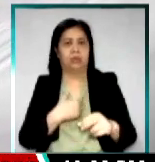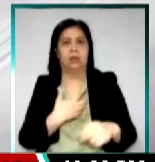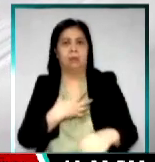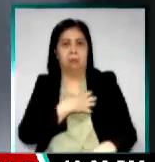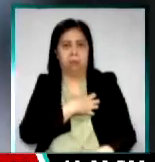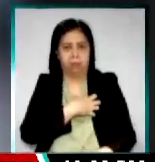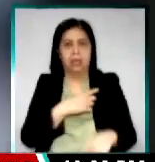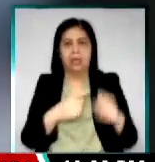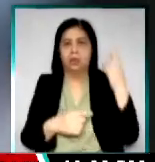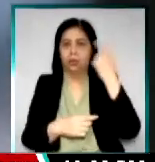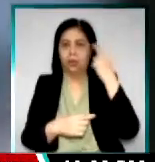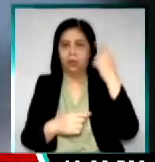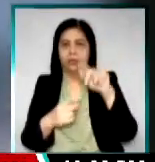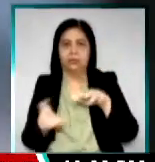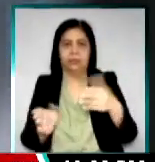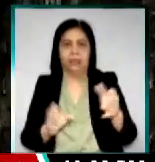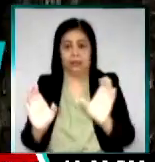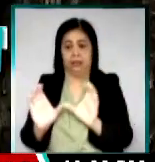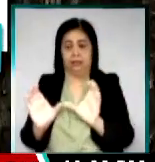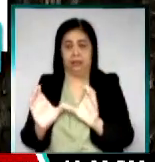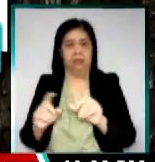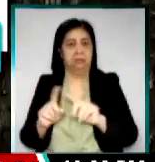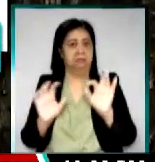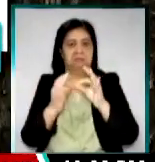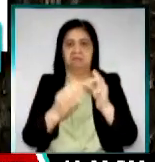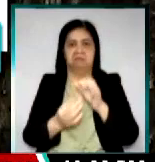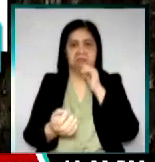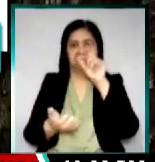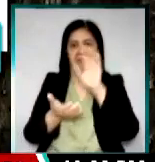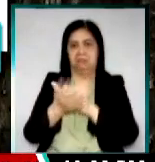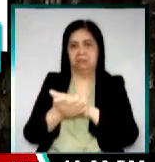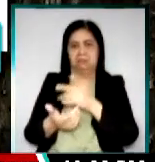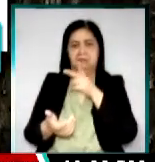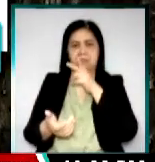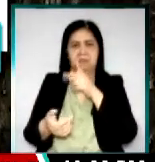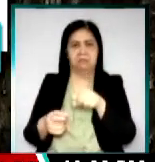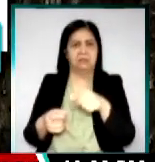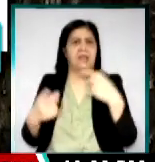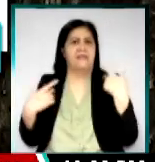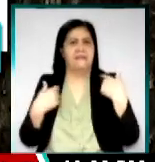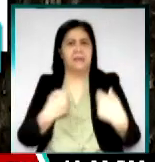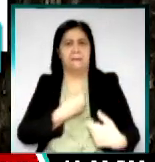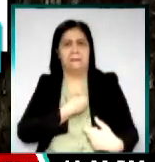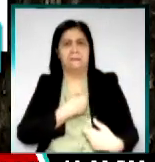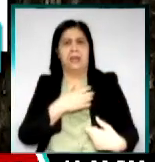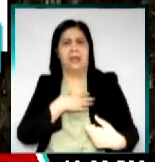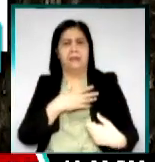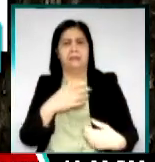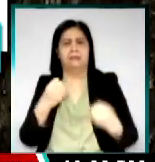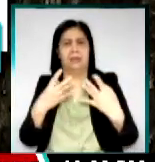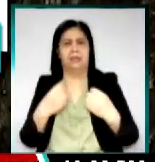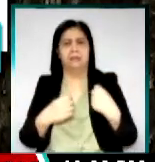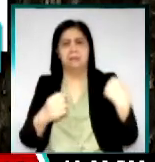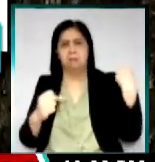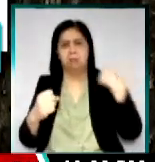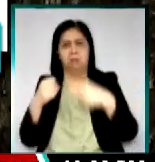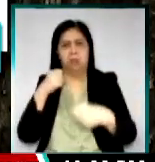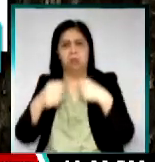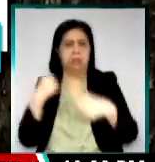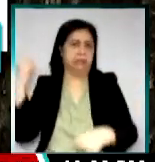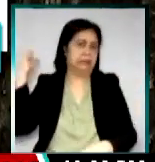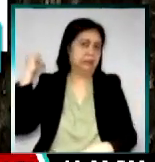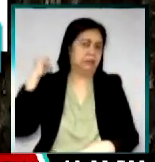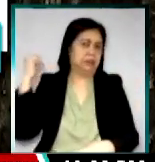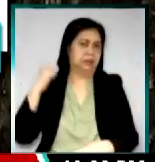death ni Mateo. Pero duda ang kanyang pamilya. May dumugan na sa dibdib at saka daming bugbog sa likod. Yun ang sabi ni